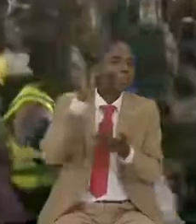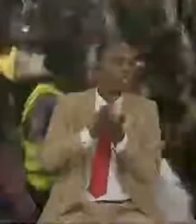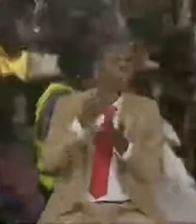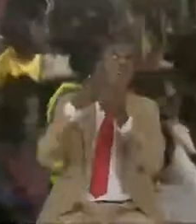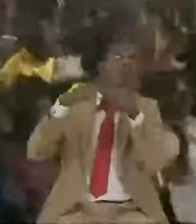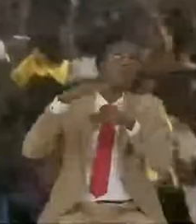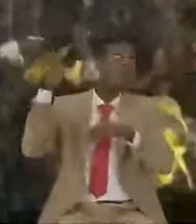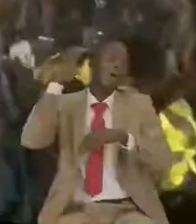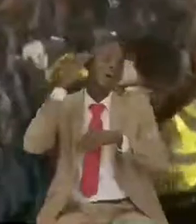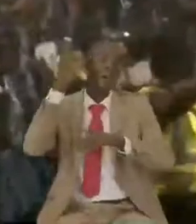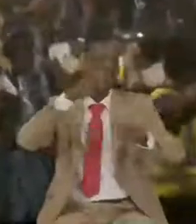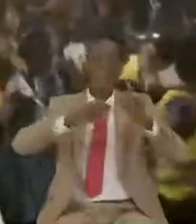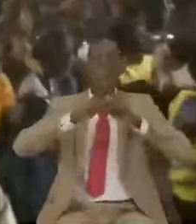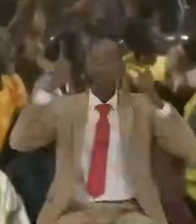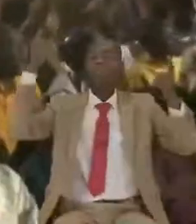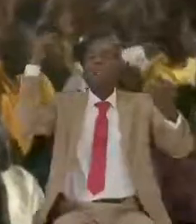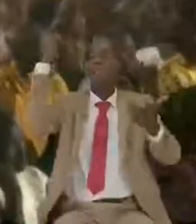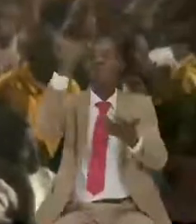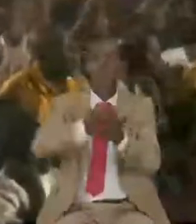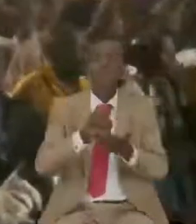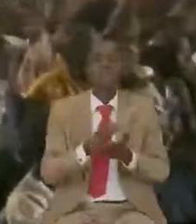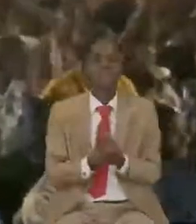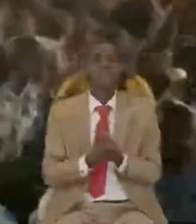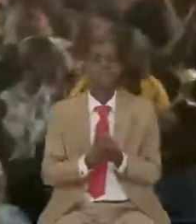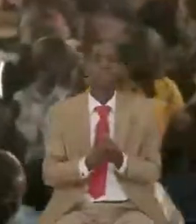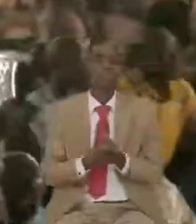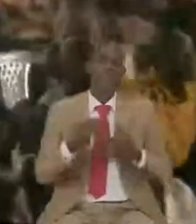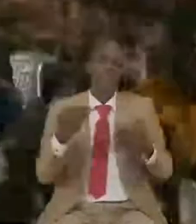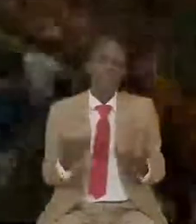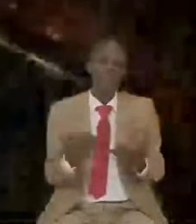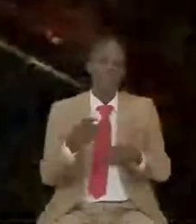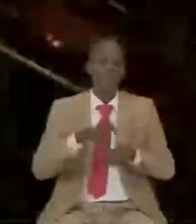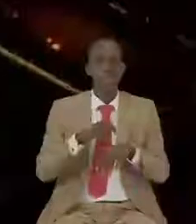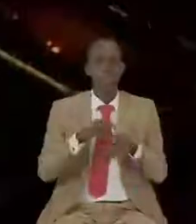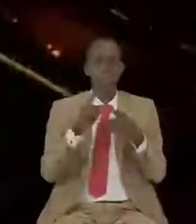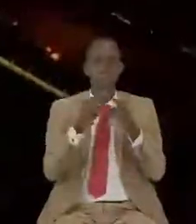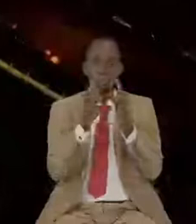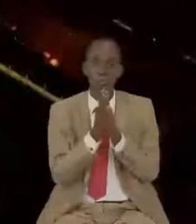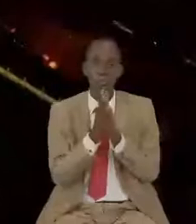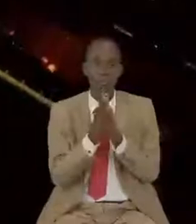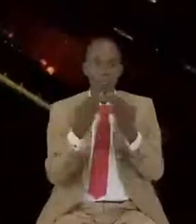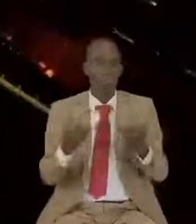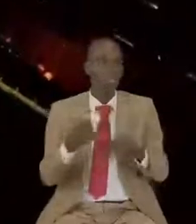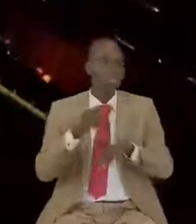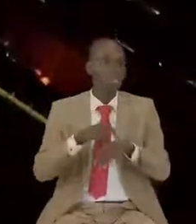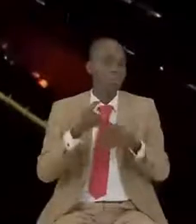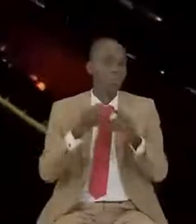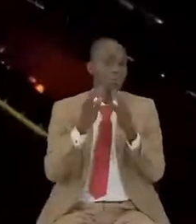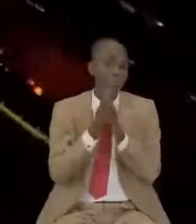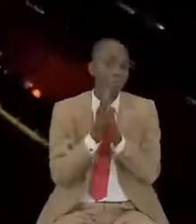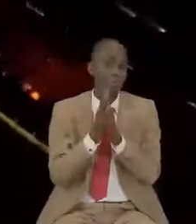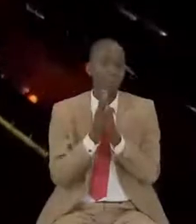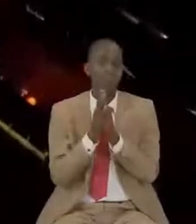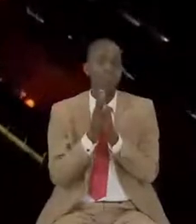Un bon Amen qui doit atteindre les cieux. Tête baissée, les yeux